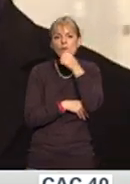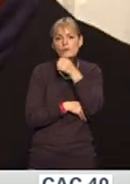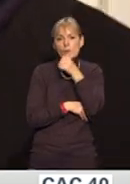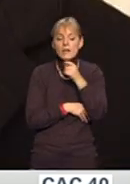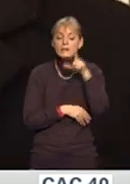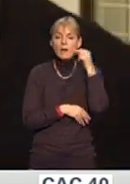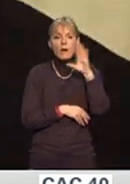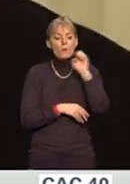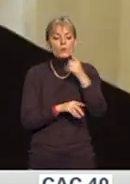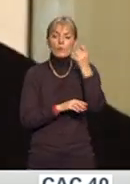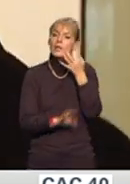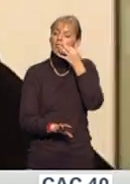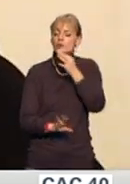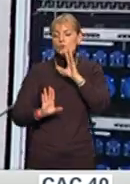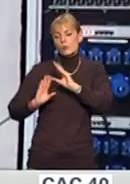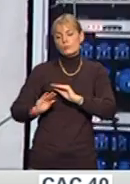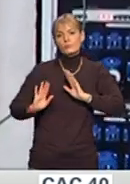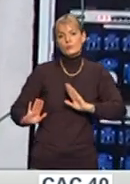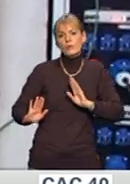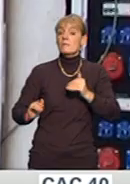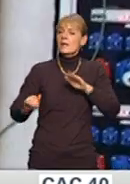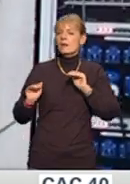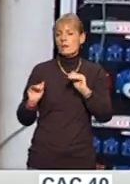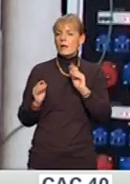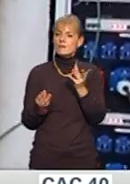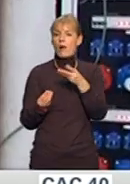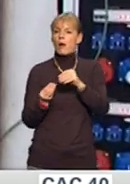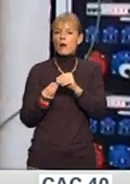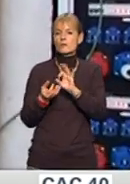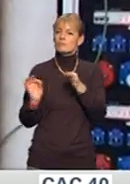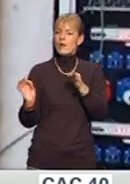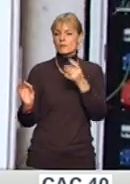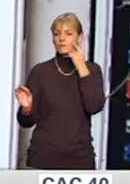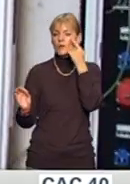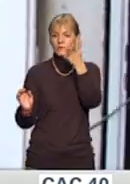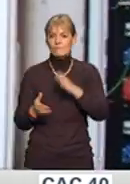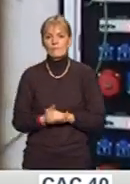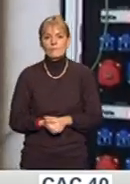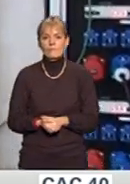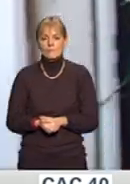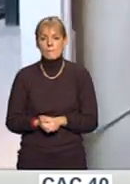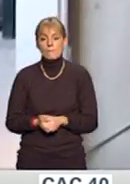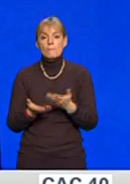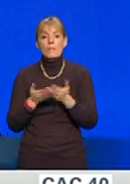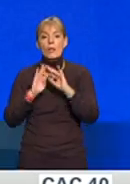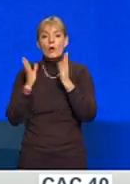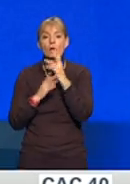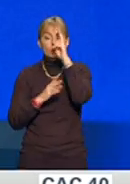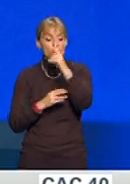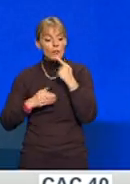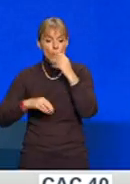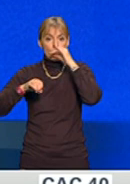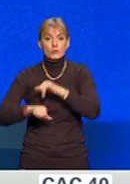Jean-François Copé a voulu se montrer apaisant, même s'il n'a pas pu s'empêcher de glisser une petite phrase. Je vous propose de l'écouter tout de suite. De manière générale, je ne renonce jamais à